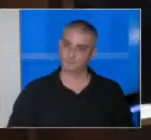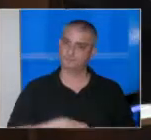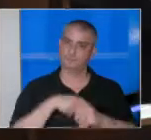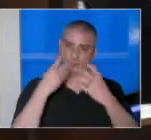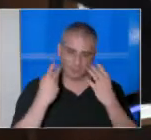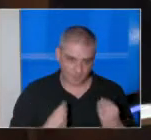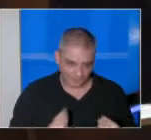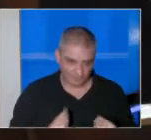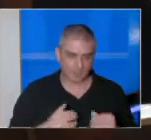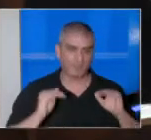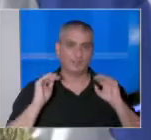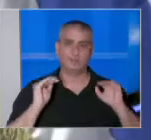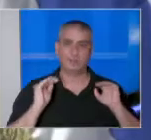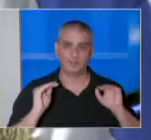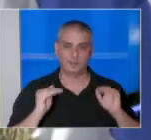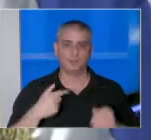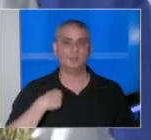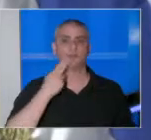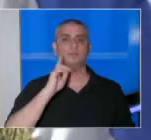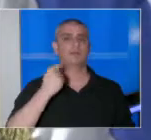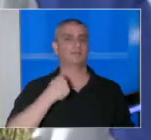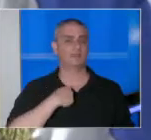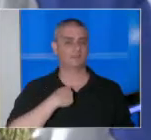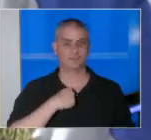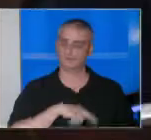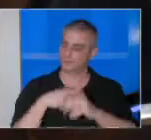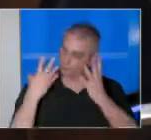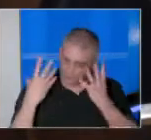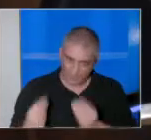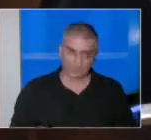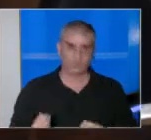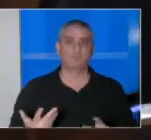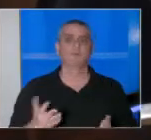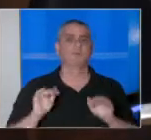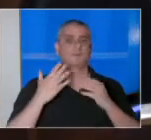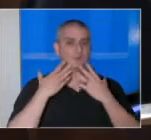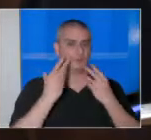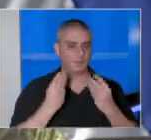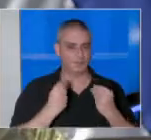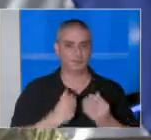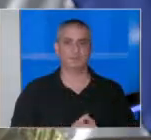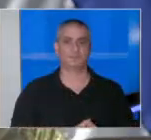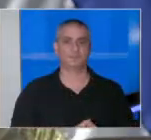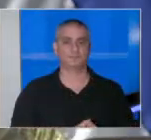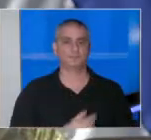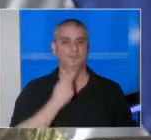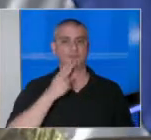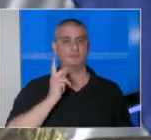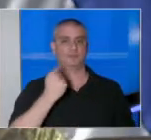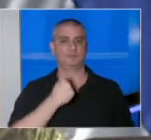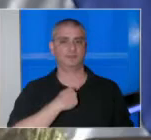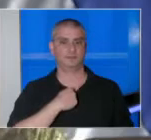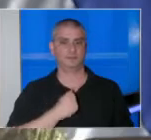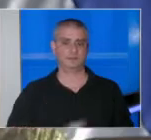טובה ובברכה. מתחייב אני. בשעה טובה. תודה רבה. מתחייבת